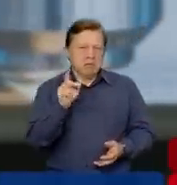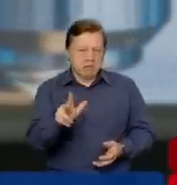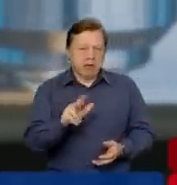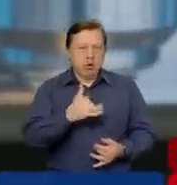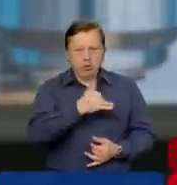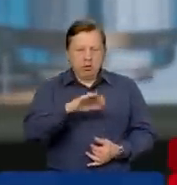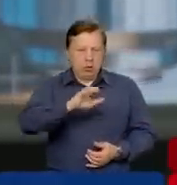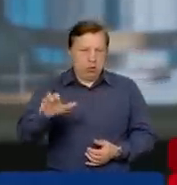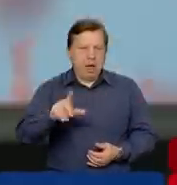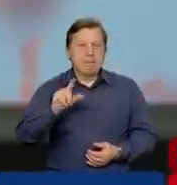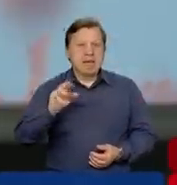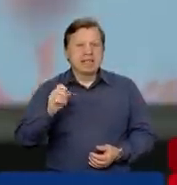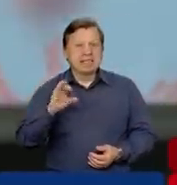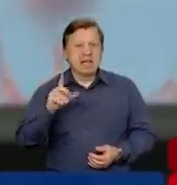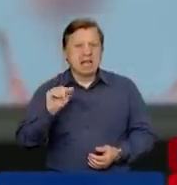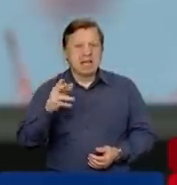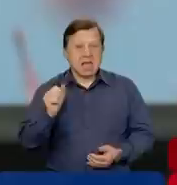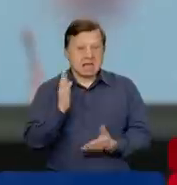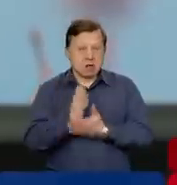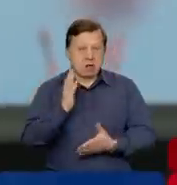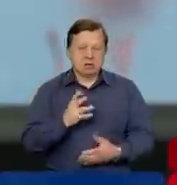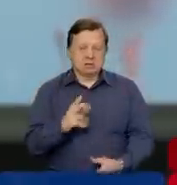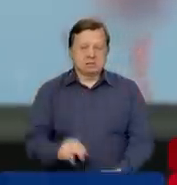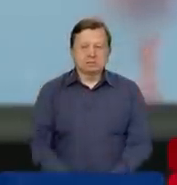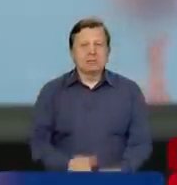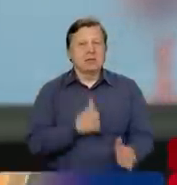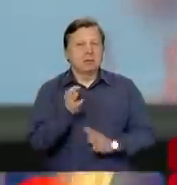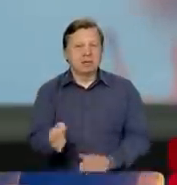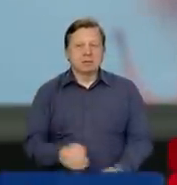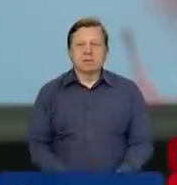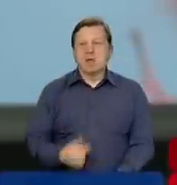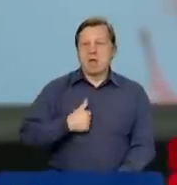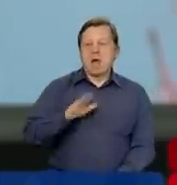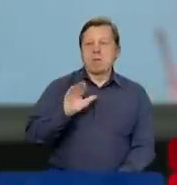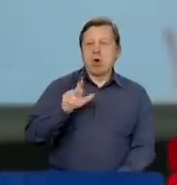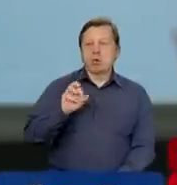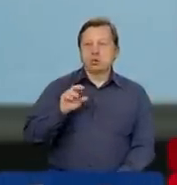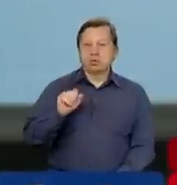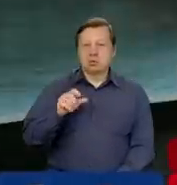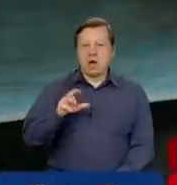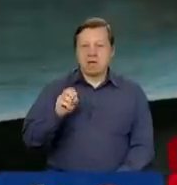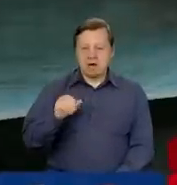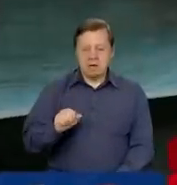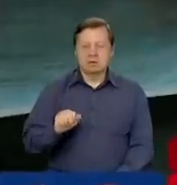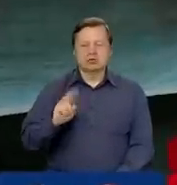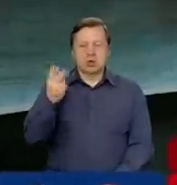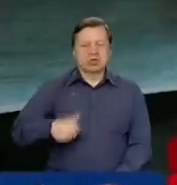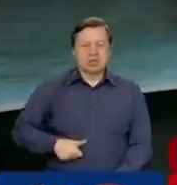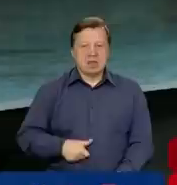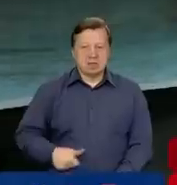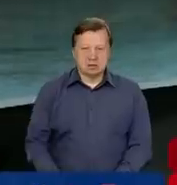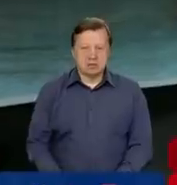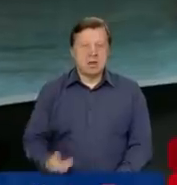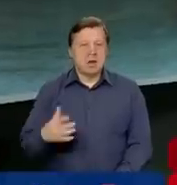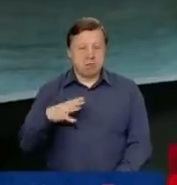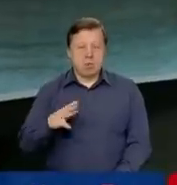tylko penicylin. Kolejne pytania, bardzo prosimy. Bogusia z Siedlec. Chciałabym zapytać o taką rzecz. Jestem po